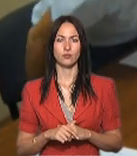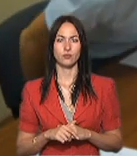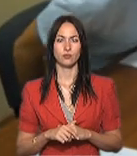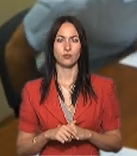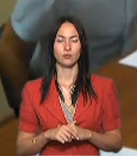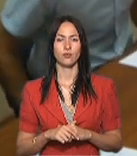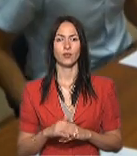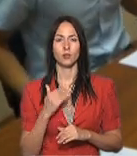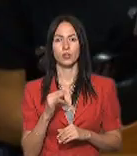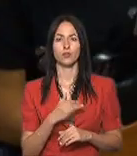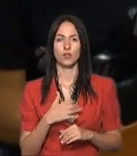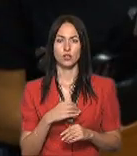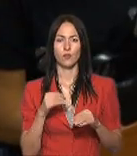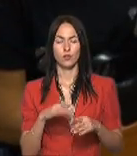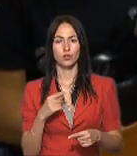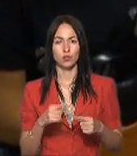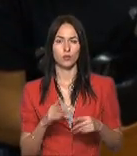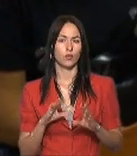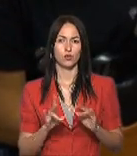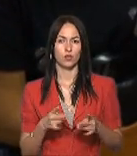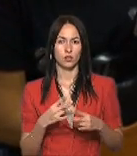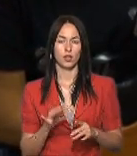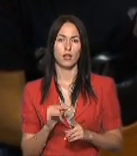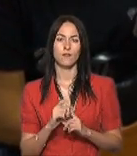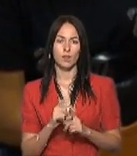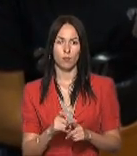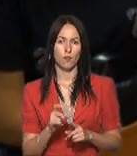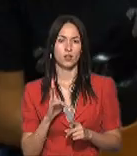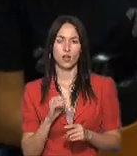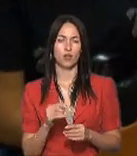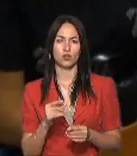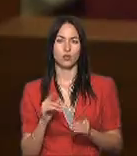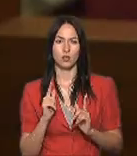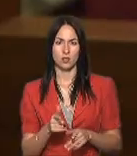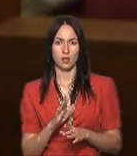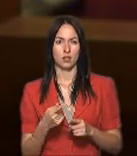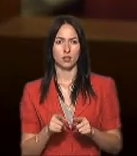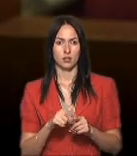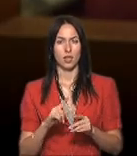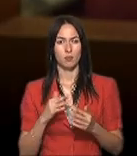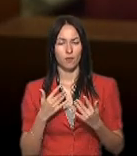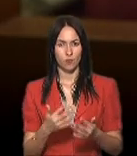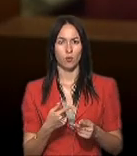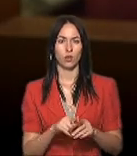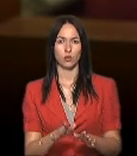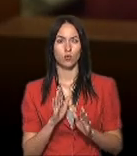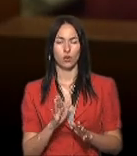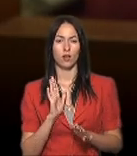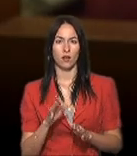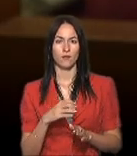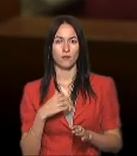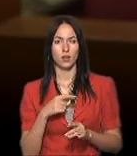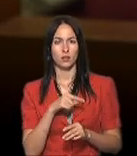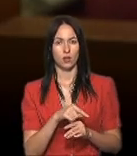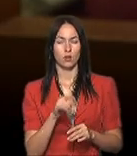честь. Вважаю, що ні. Ваша честь, відповідач не визнає позовні вимоги, виключно компетенції сільських, селищних, міських рад